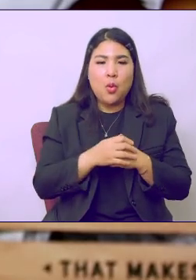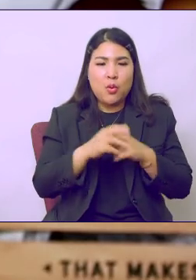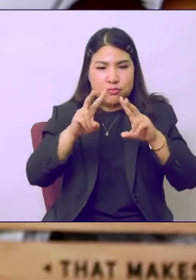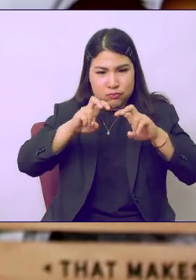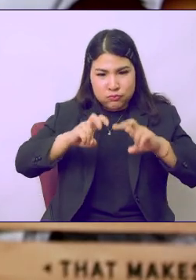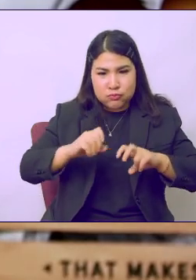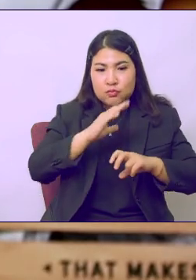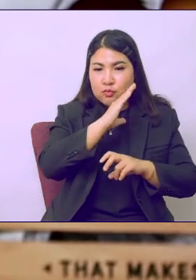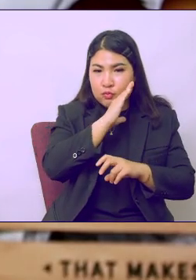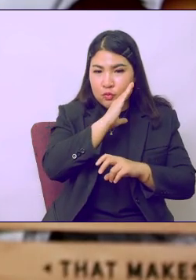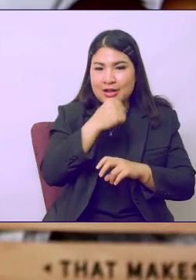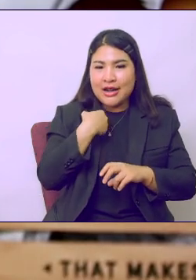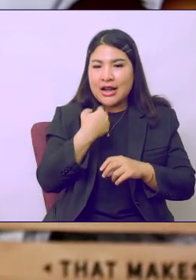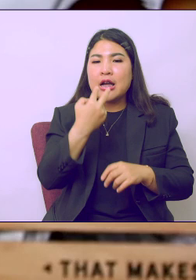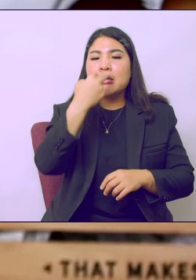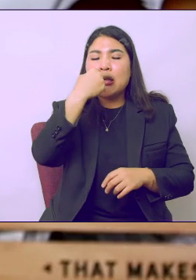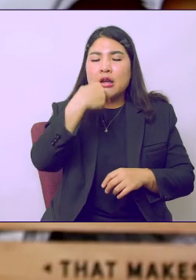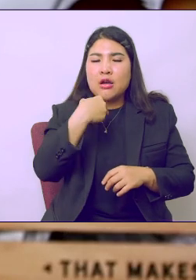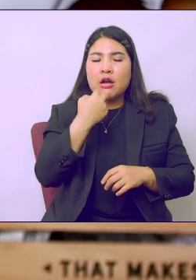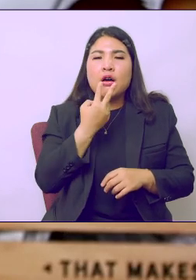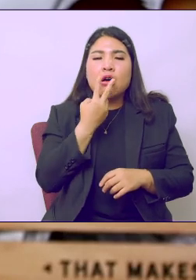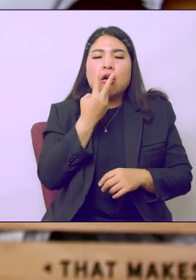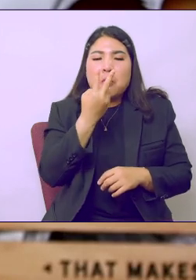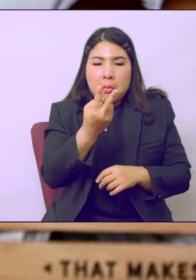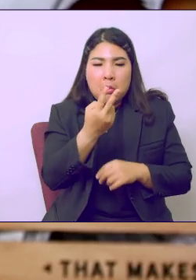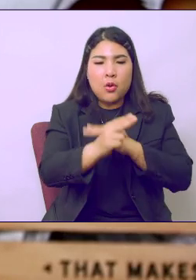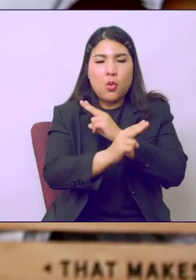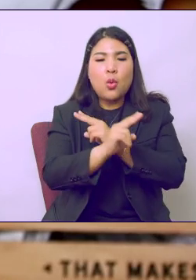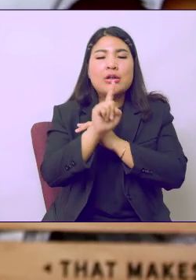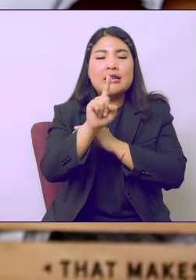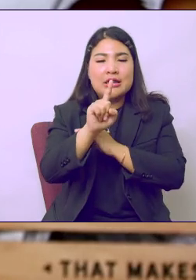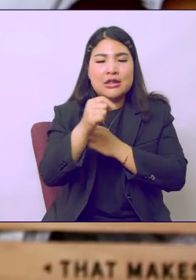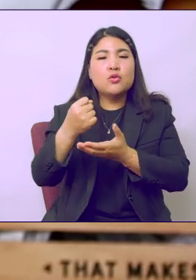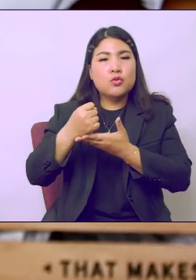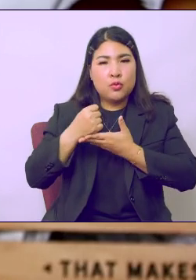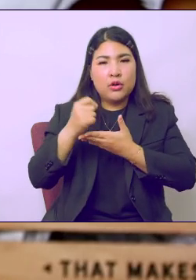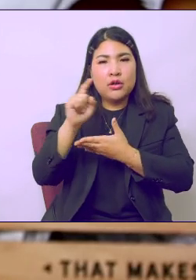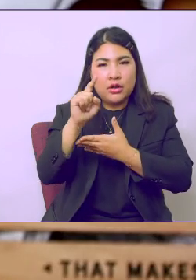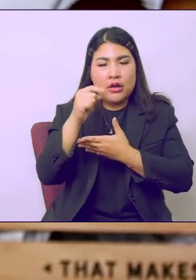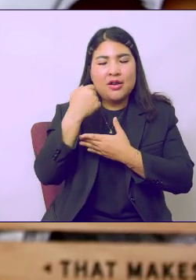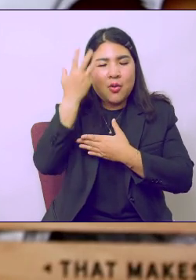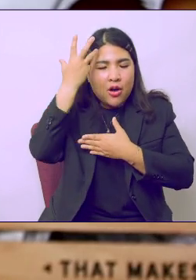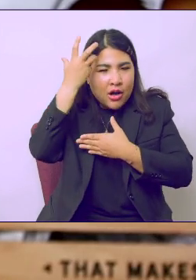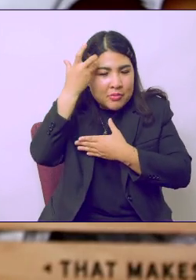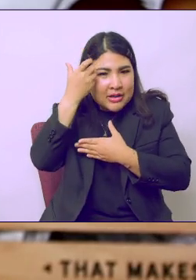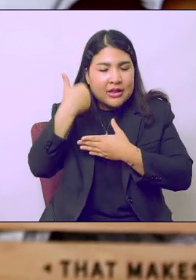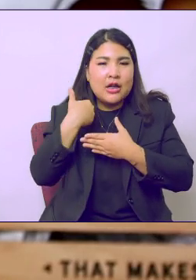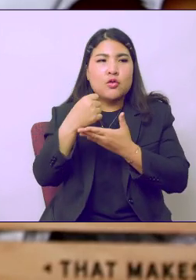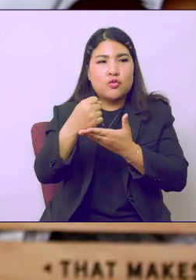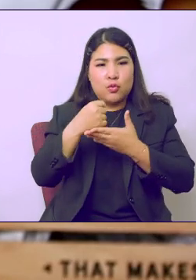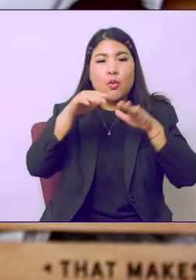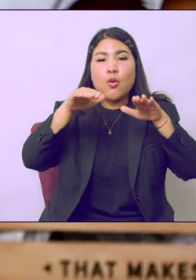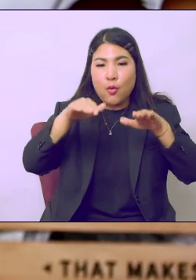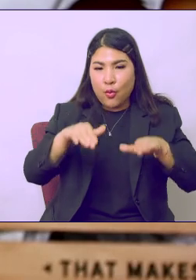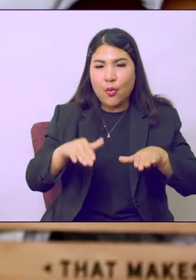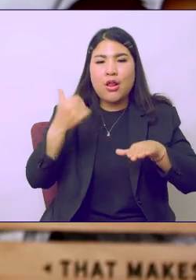ครับหายใจเข้าเนี่ยนะครับสั้นกว่าลมหายใจออก 1เท่าเนี่ยนะครับช่วยให้เราลดภาวะความเครียดในร่างกายเรา